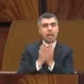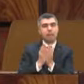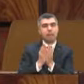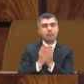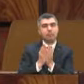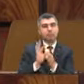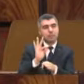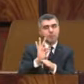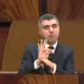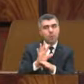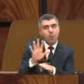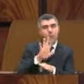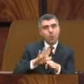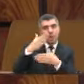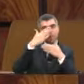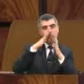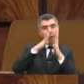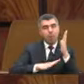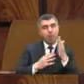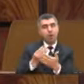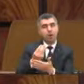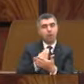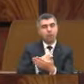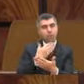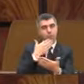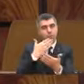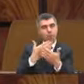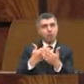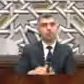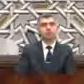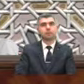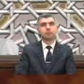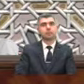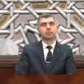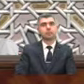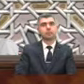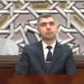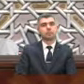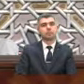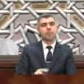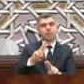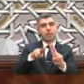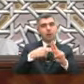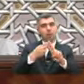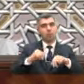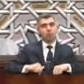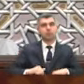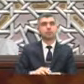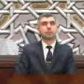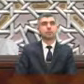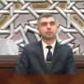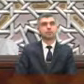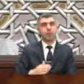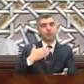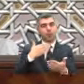الأولي بمختلف جهات المملكة، وشكرا. شكرا سيد نائب، كلمة لكم السيد الوزير.